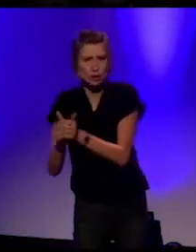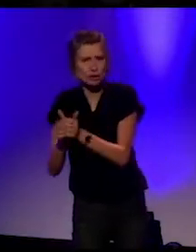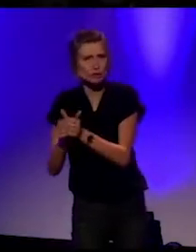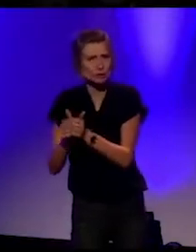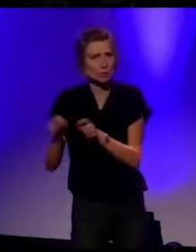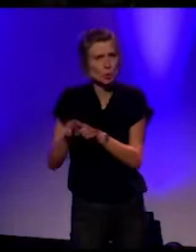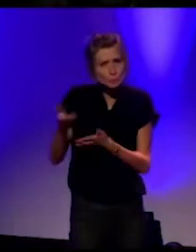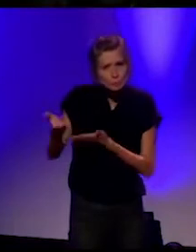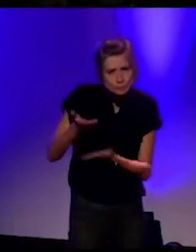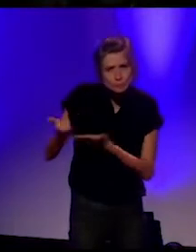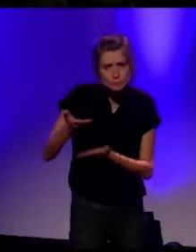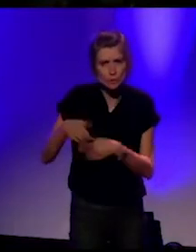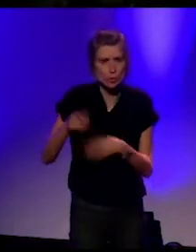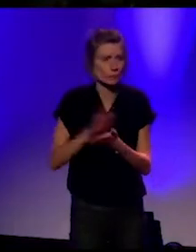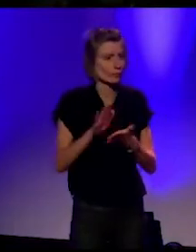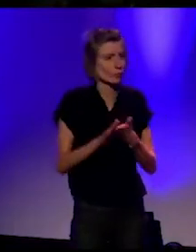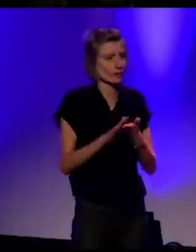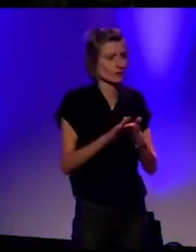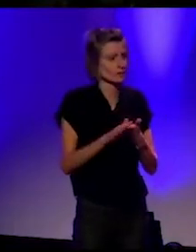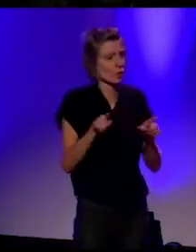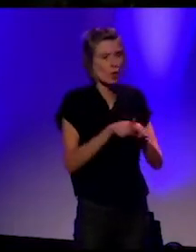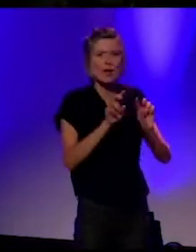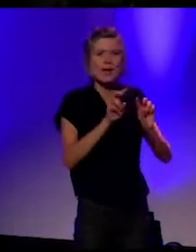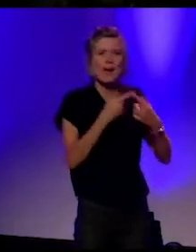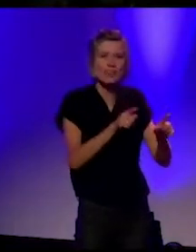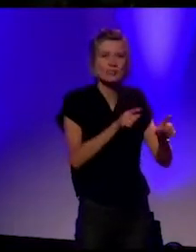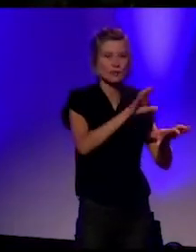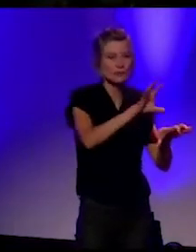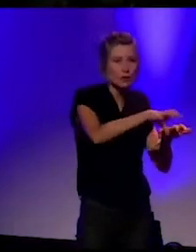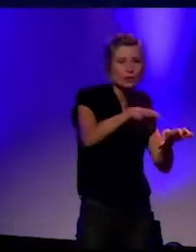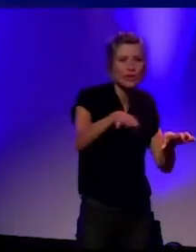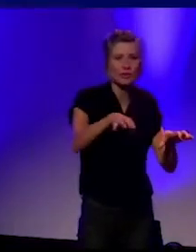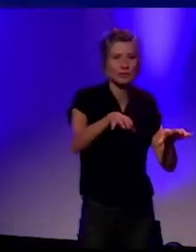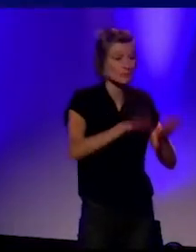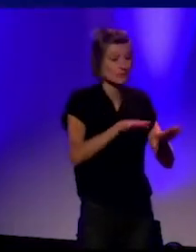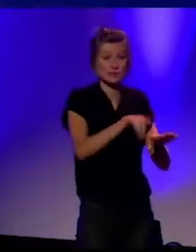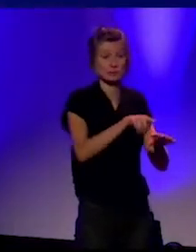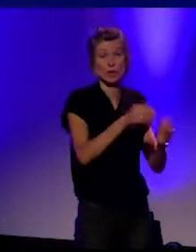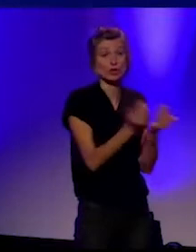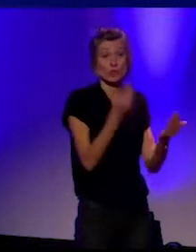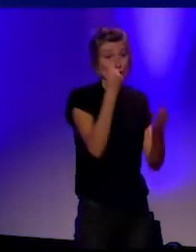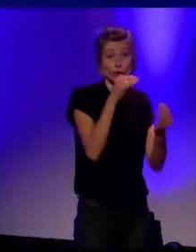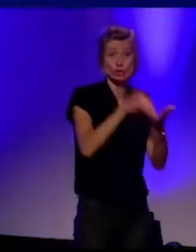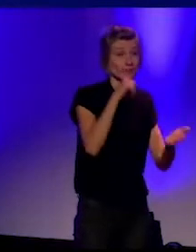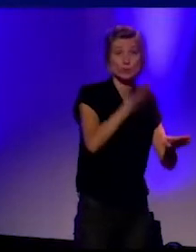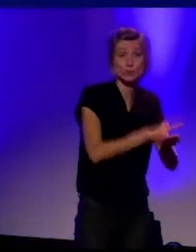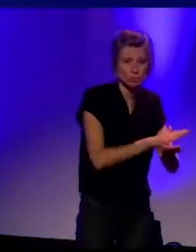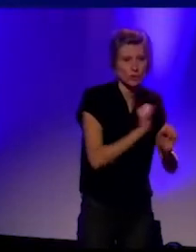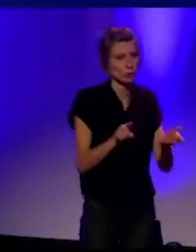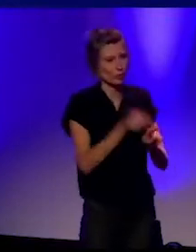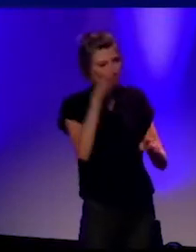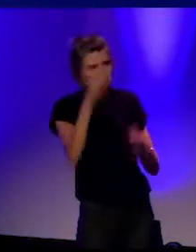niet bestaat, kunnen inspireren rond service learning? En misschien komt dan ooit de realisatie van dit